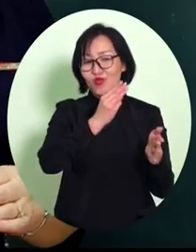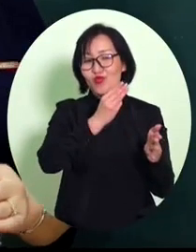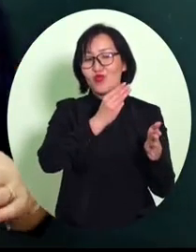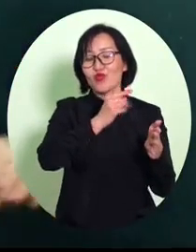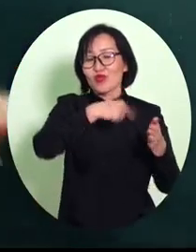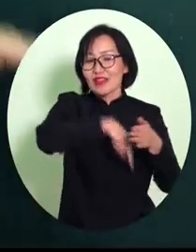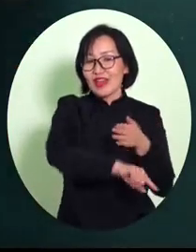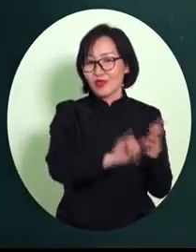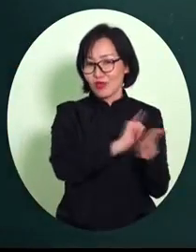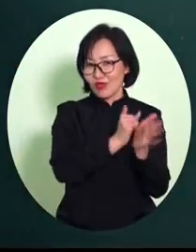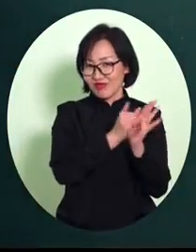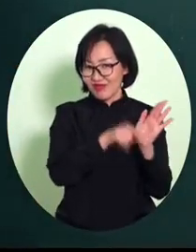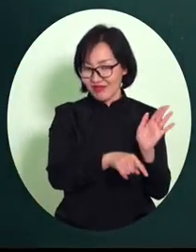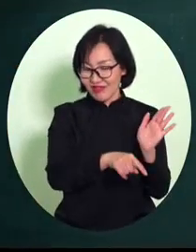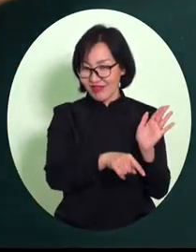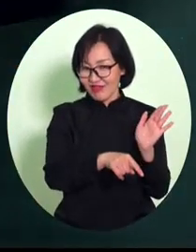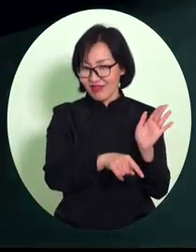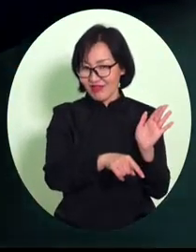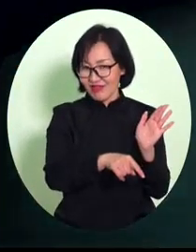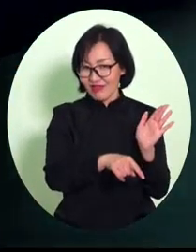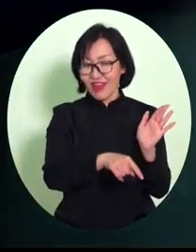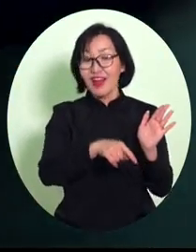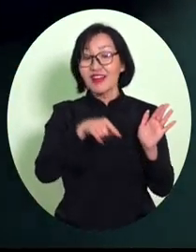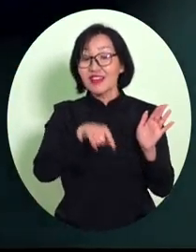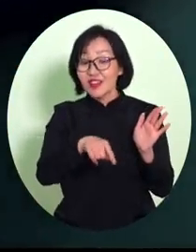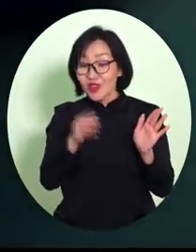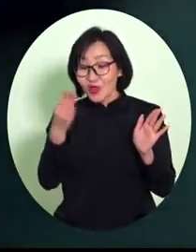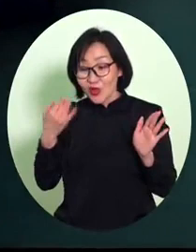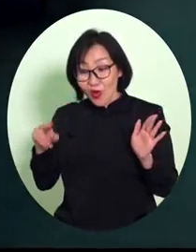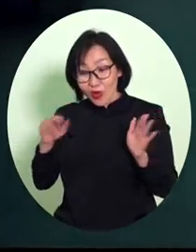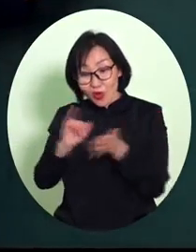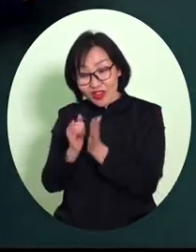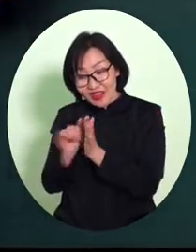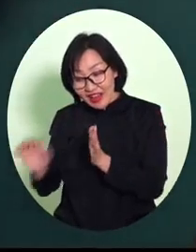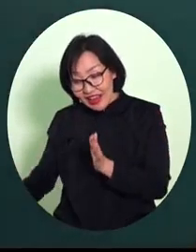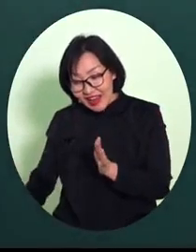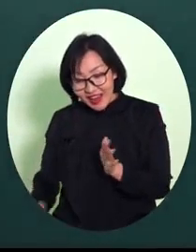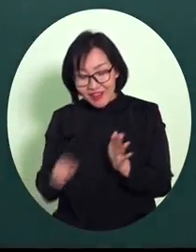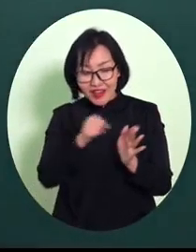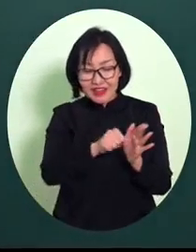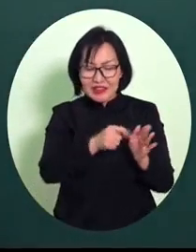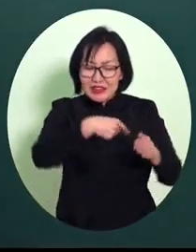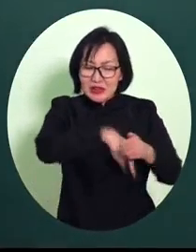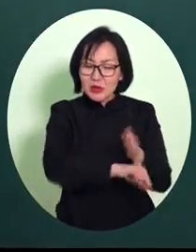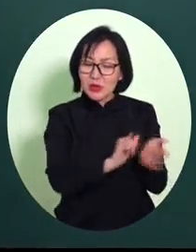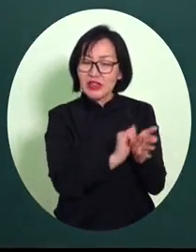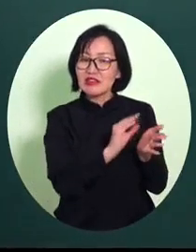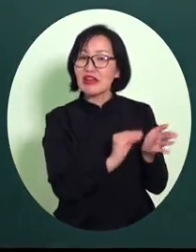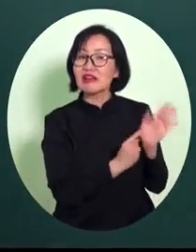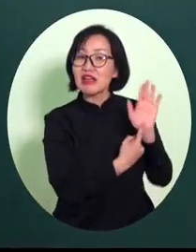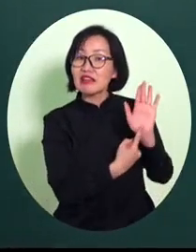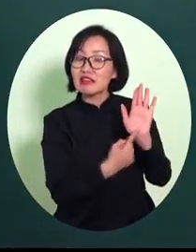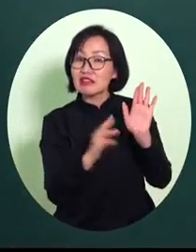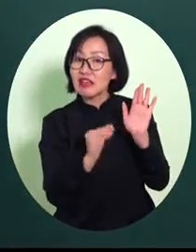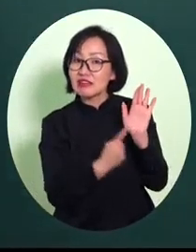нэ. За тэгвэл зохиолч энэ шууд утгаар хэлэгдэх энэ санааг яаж гаргасан байх нь вэ? Эдгээр